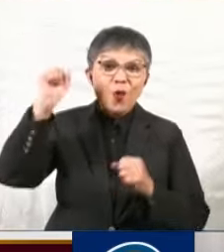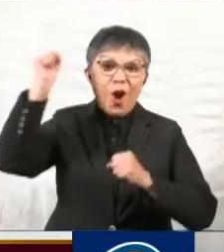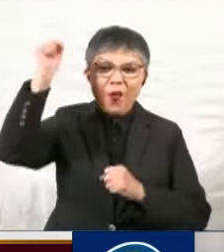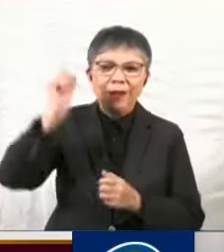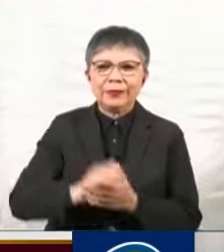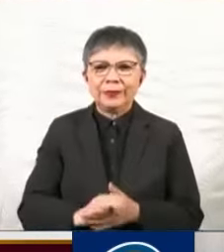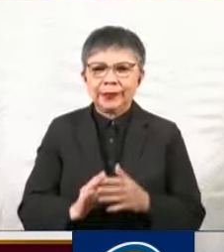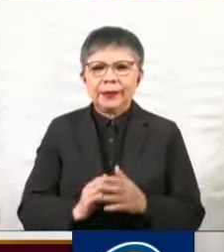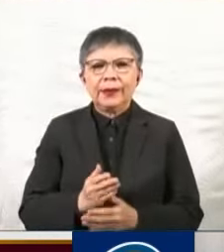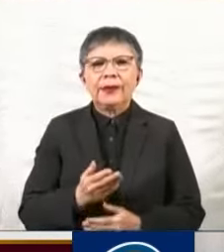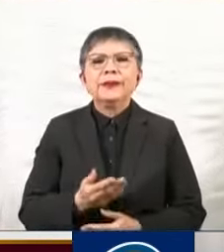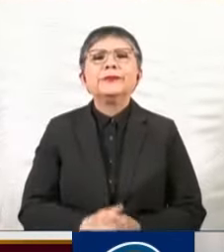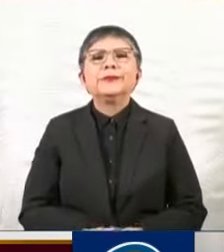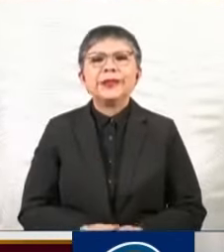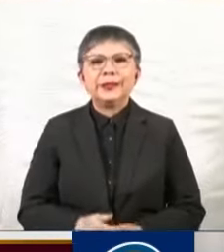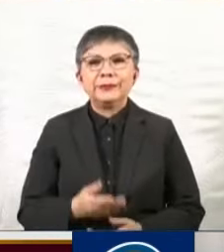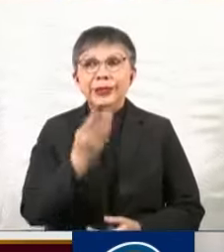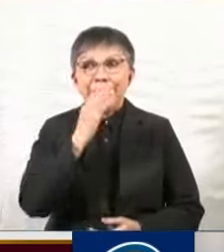berbicara bismillahirahmanirahimalamualaikum